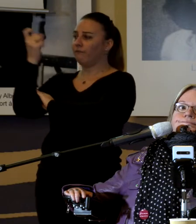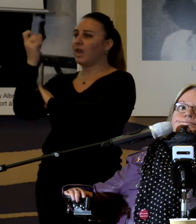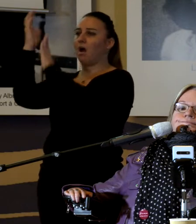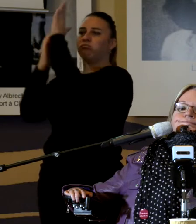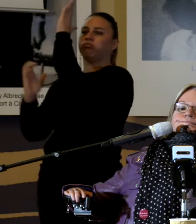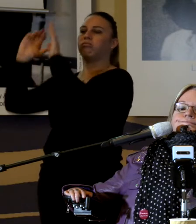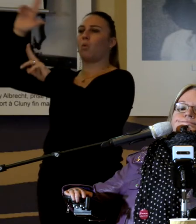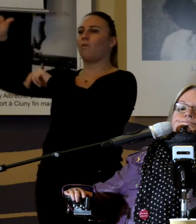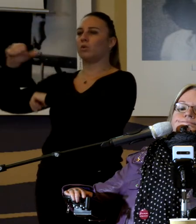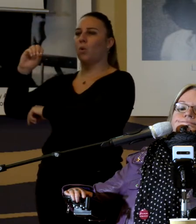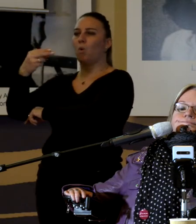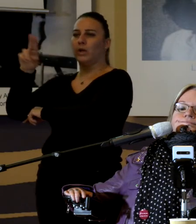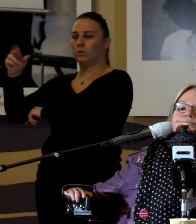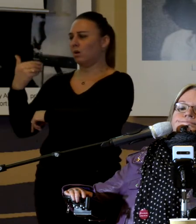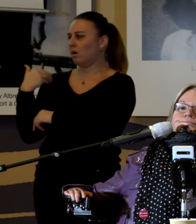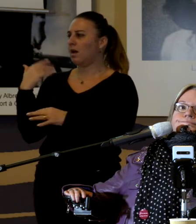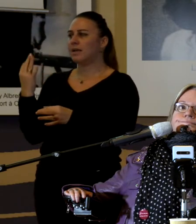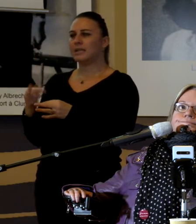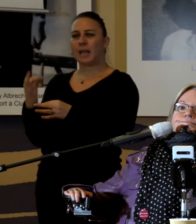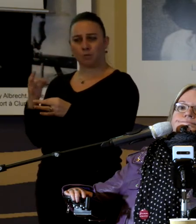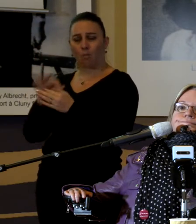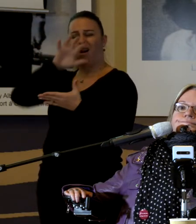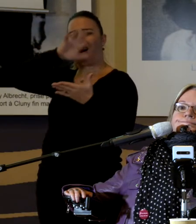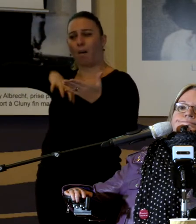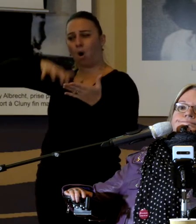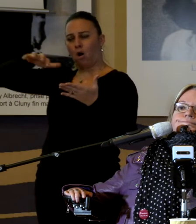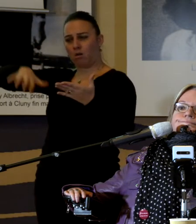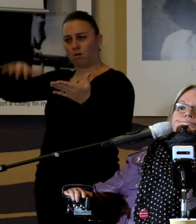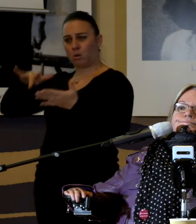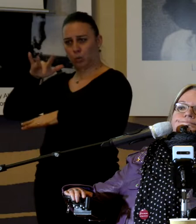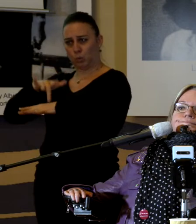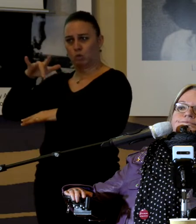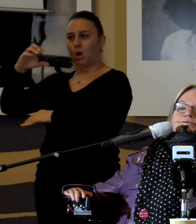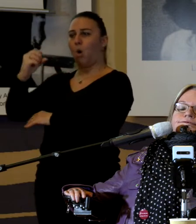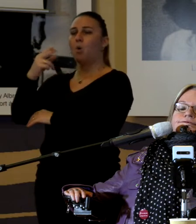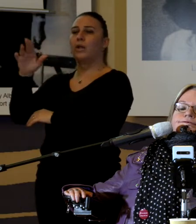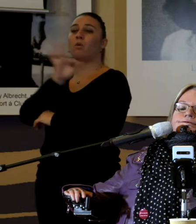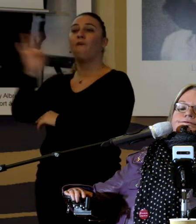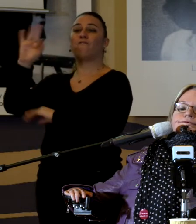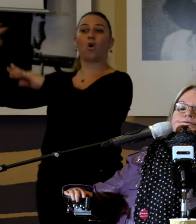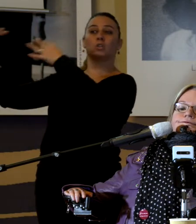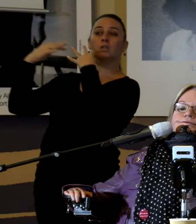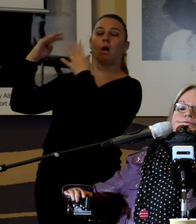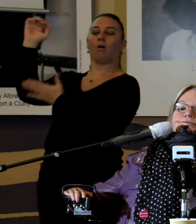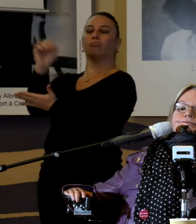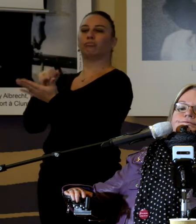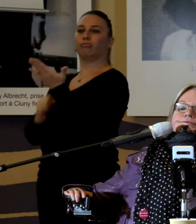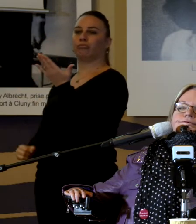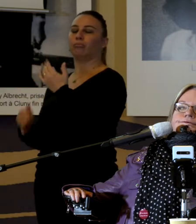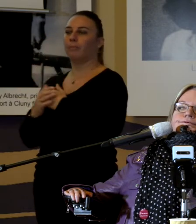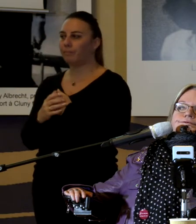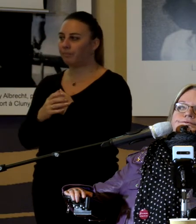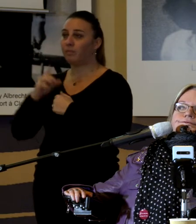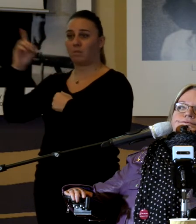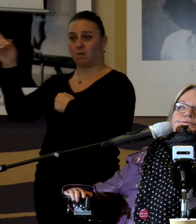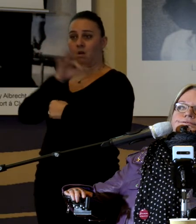eu récemment, en septembre, un rapport de l'ONU sur la France, qui a sommé donc la